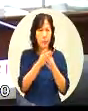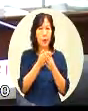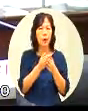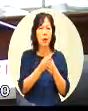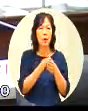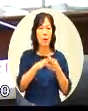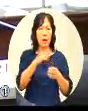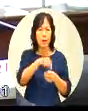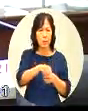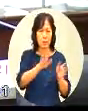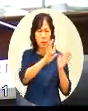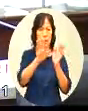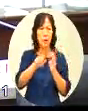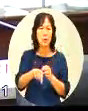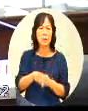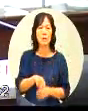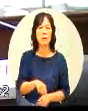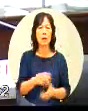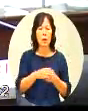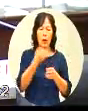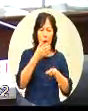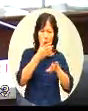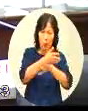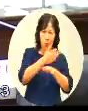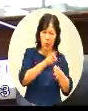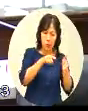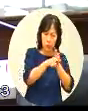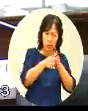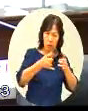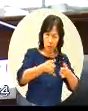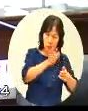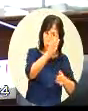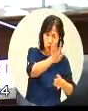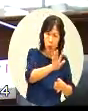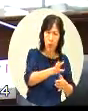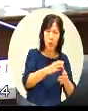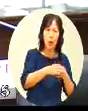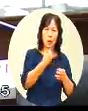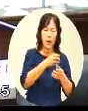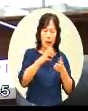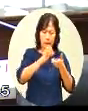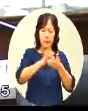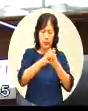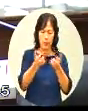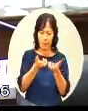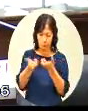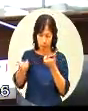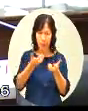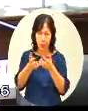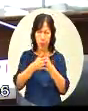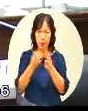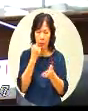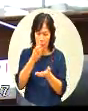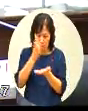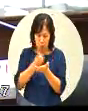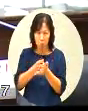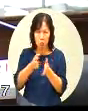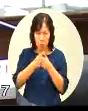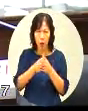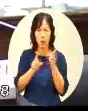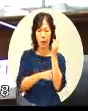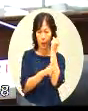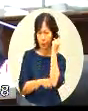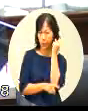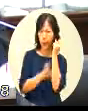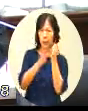既然有这样的一个货柜专用道路，它务必要做到分流很彻底，而且我们在法规上